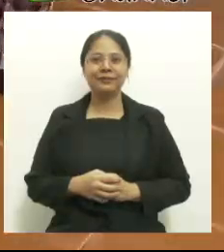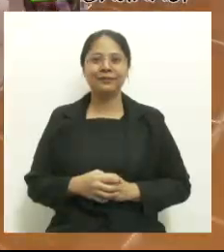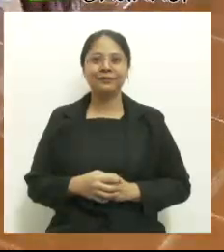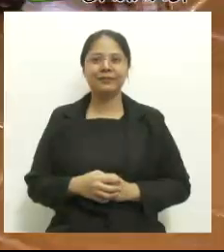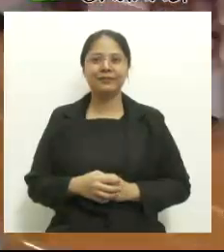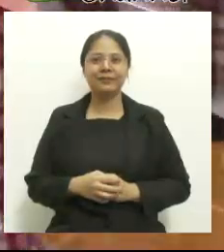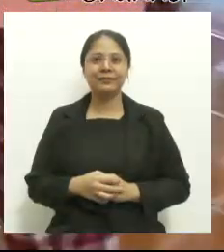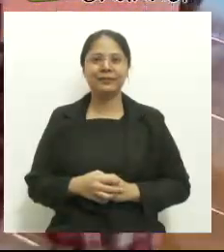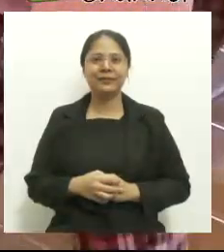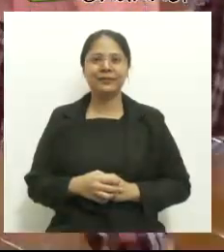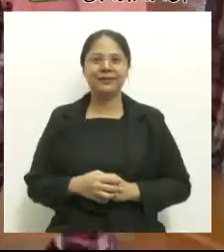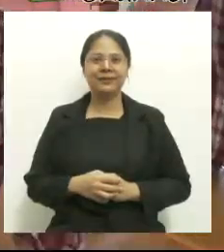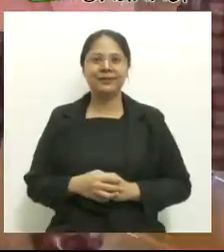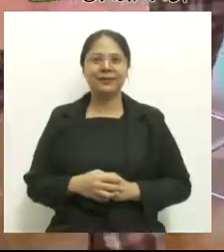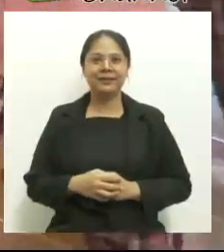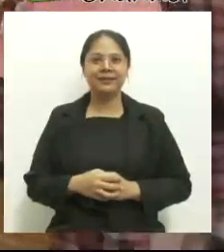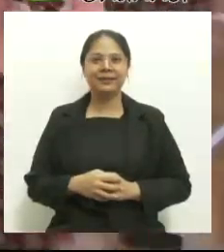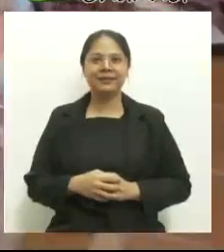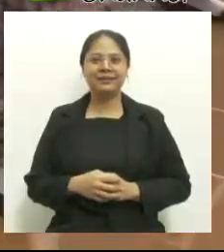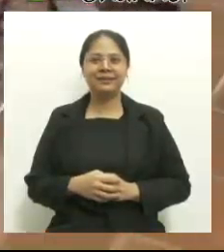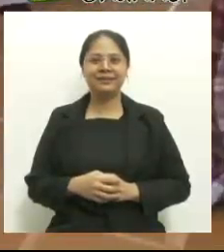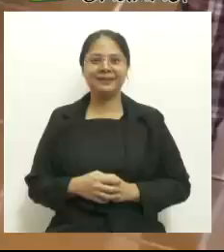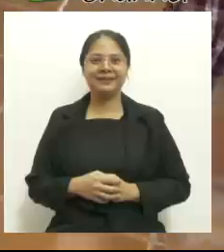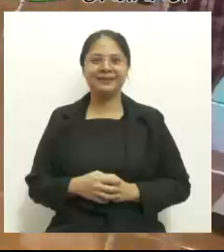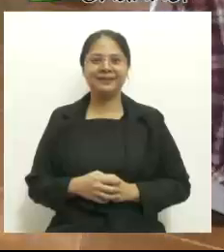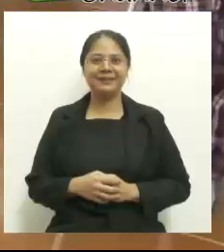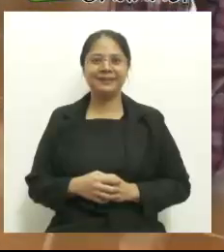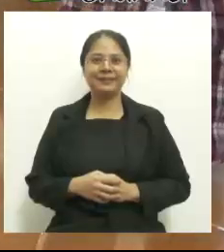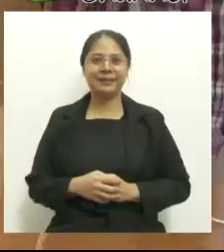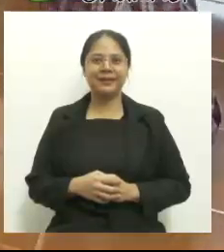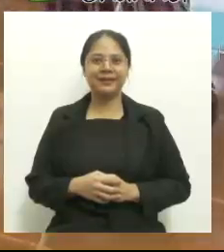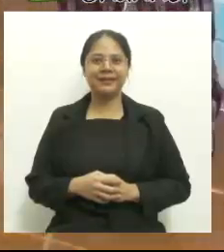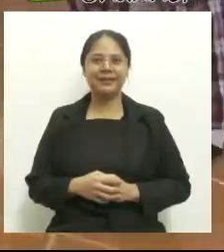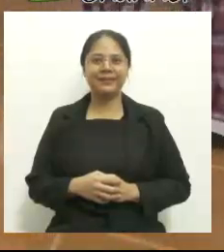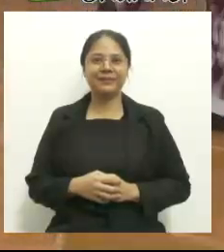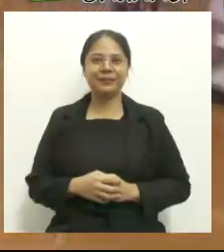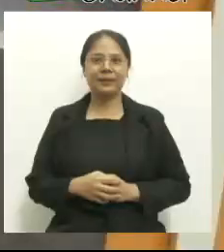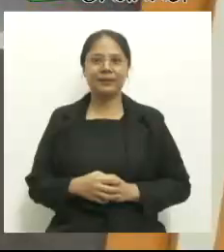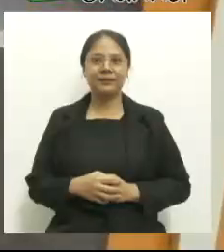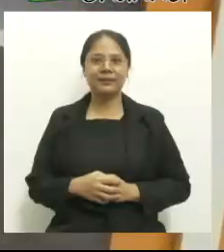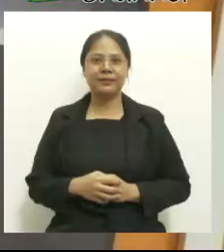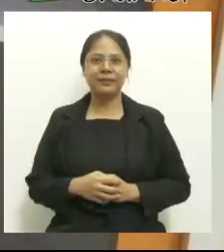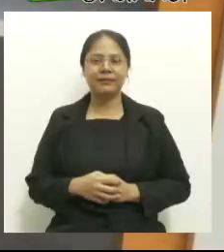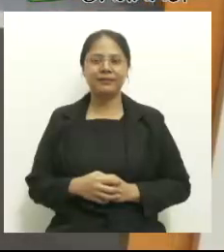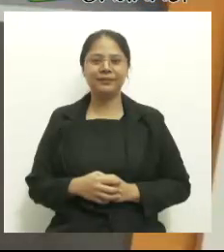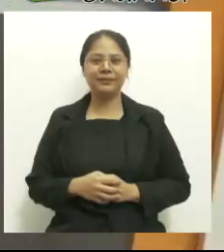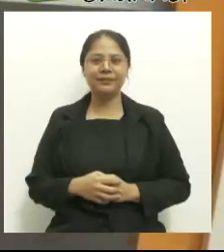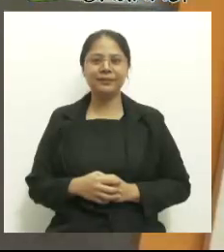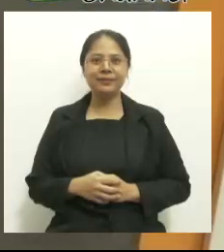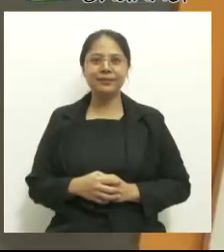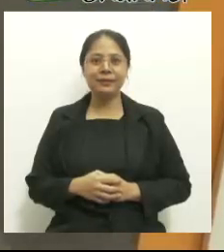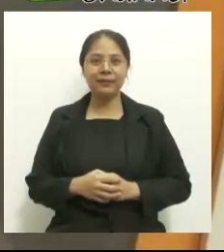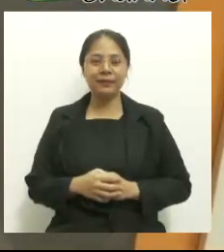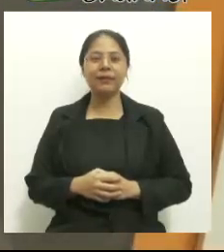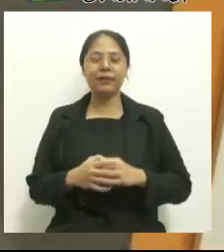wheels on the bus go round and round Round and round Round and round ประกันคุณภา